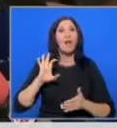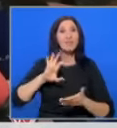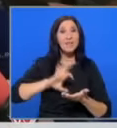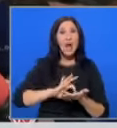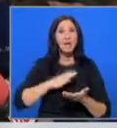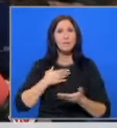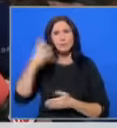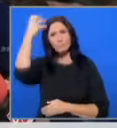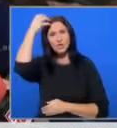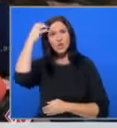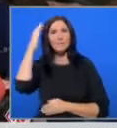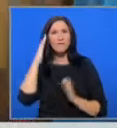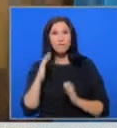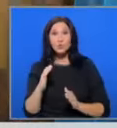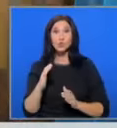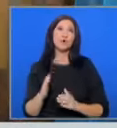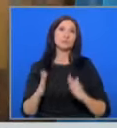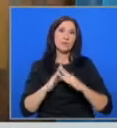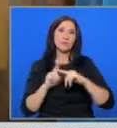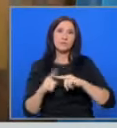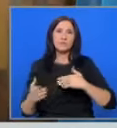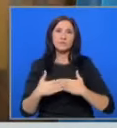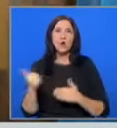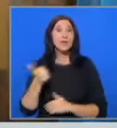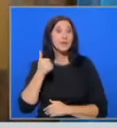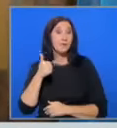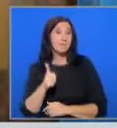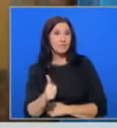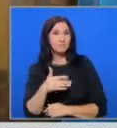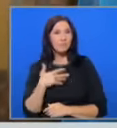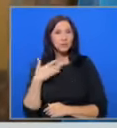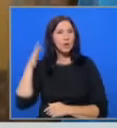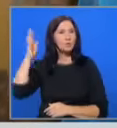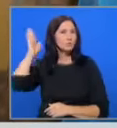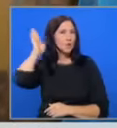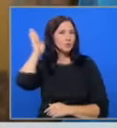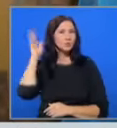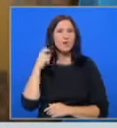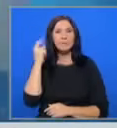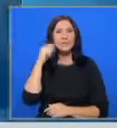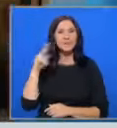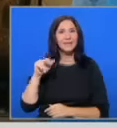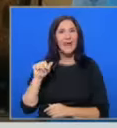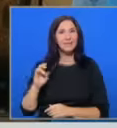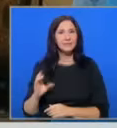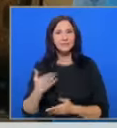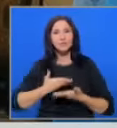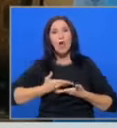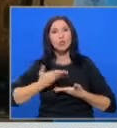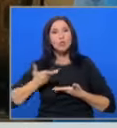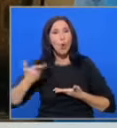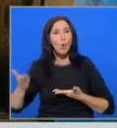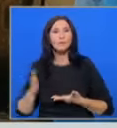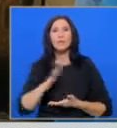има правителство, а църквата е затворена. Лидерът на БСП поиска изслушване на председателя на ДАНС за доклада, на база на който